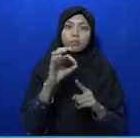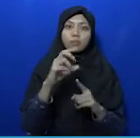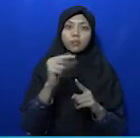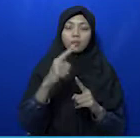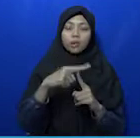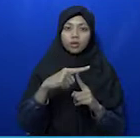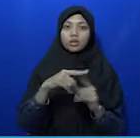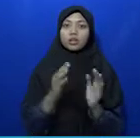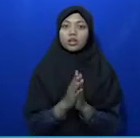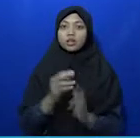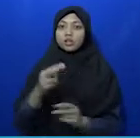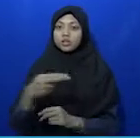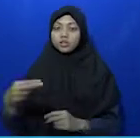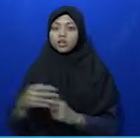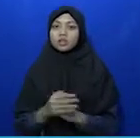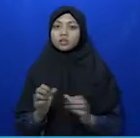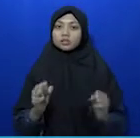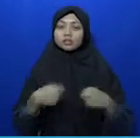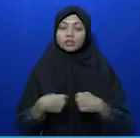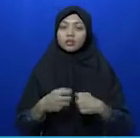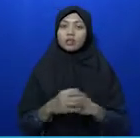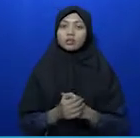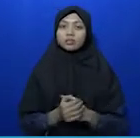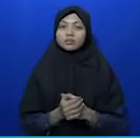pemerintah untuk mengkomunikasikan ini semua.